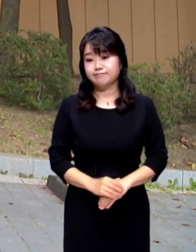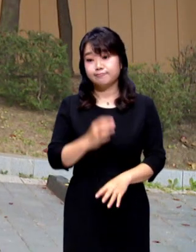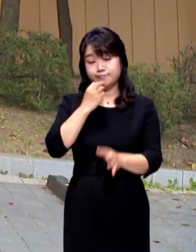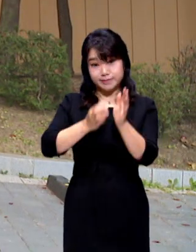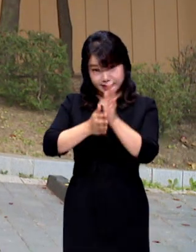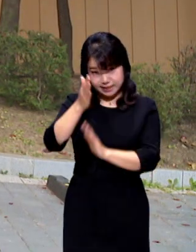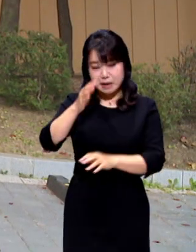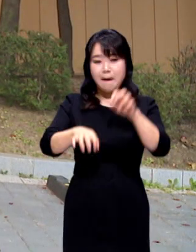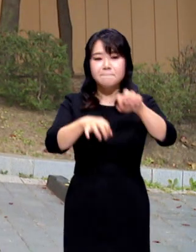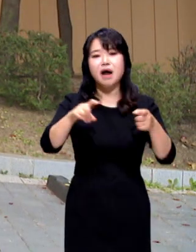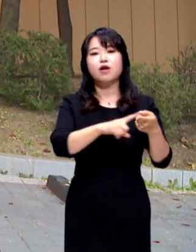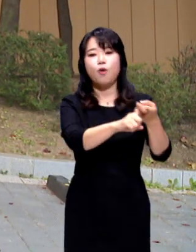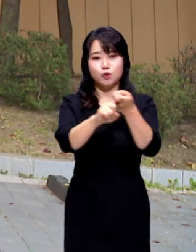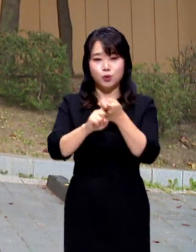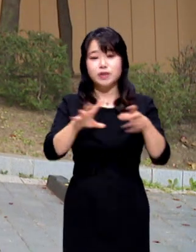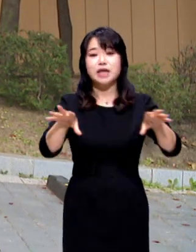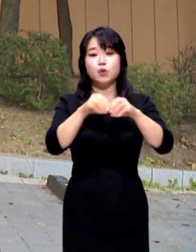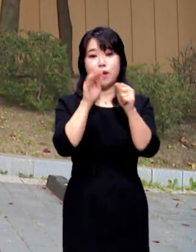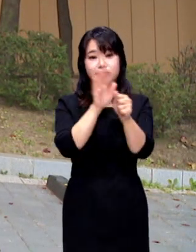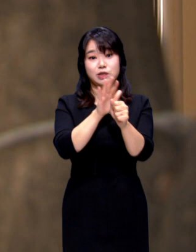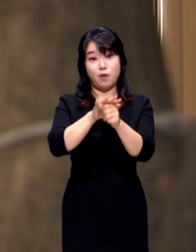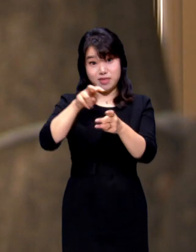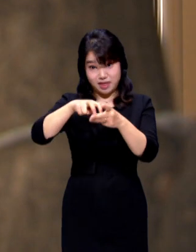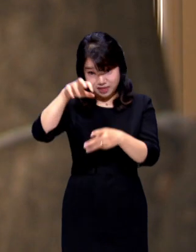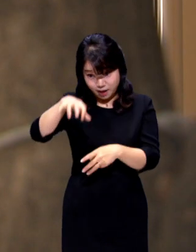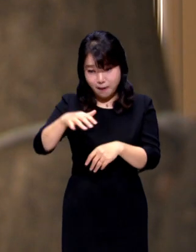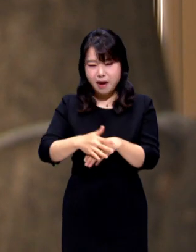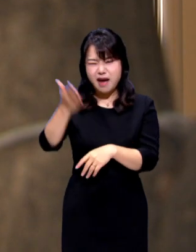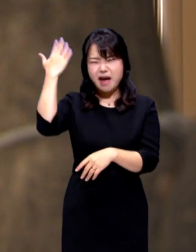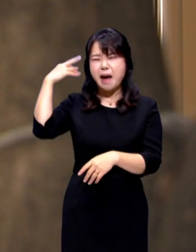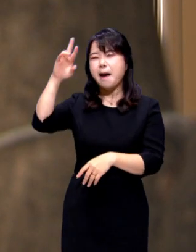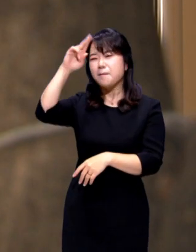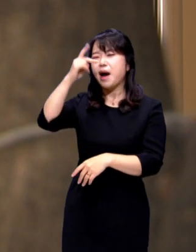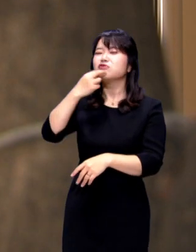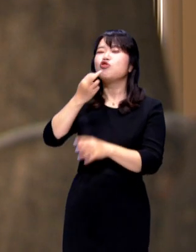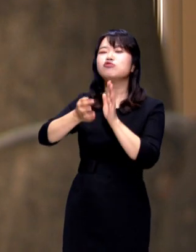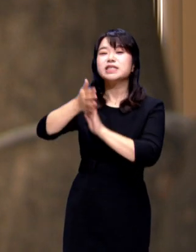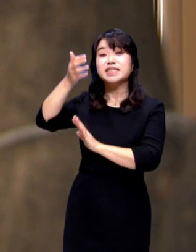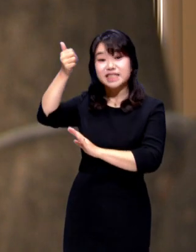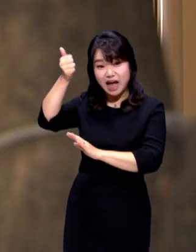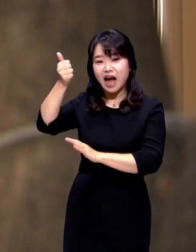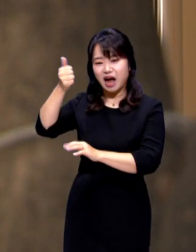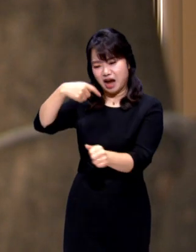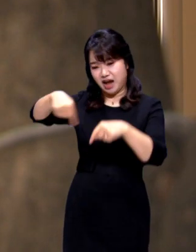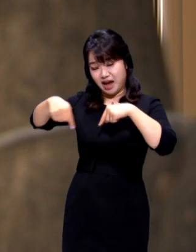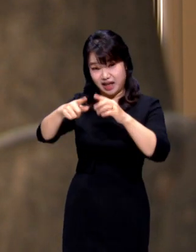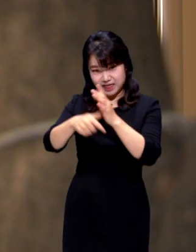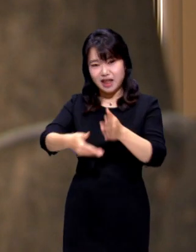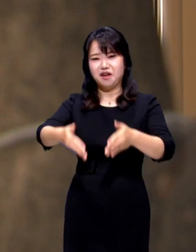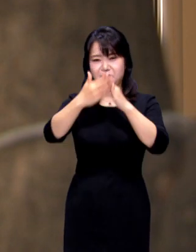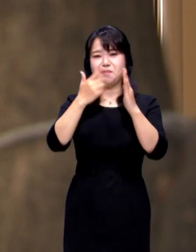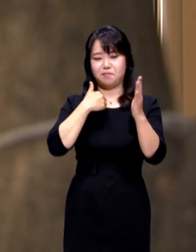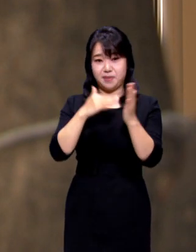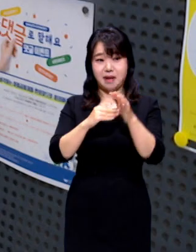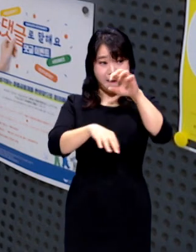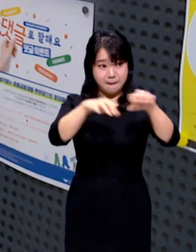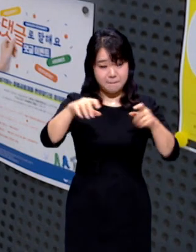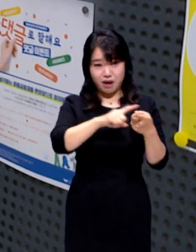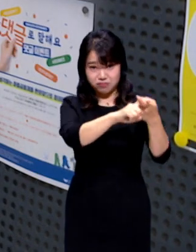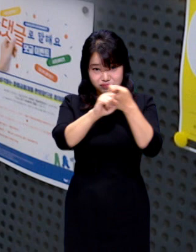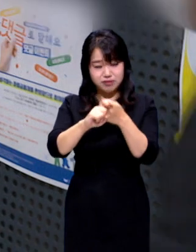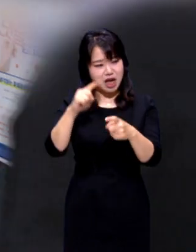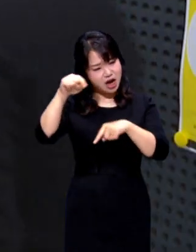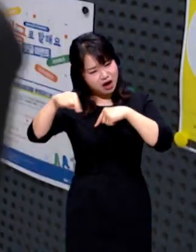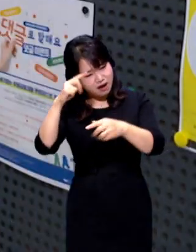서울시 마을 공동체 종합 지원센터입니다. 박원순 전 시장 재임 시절 설립된 기관으로 마을 공동체 사업의 정책